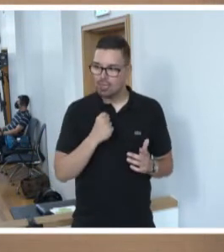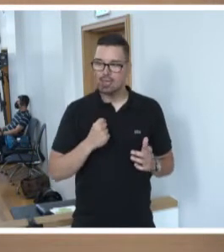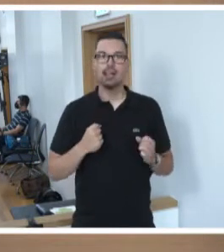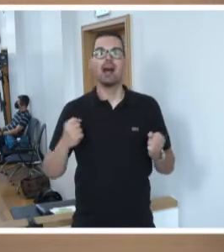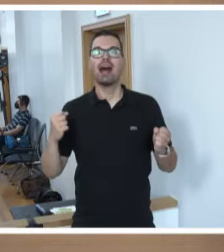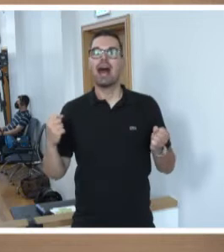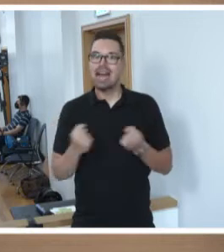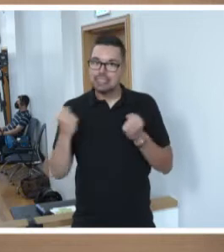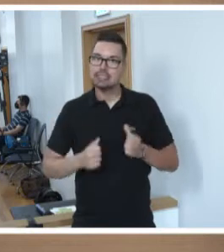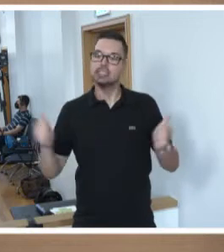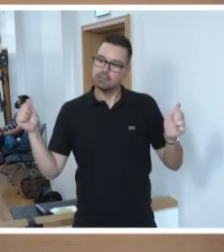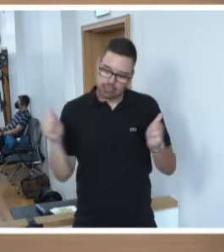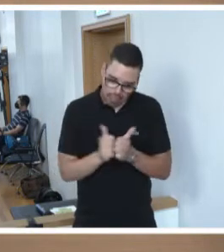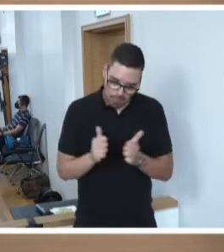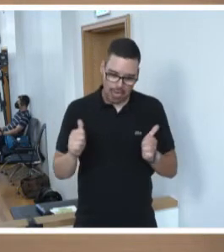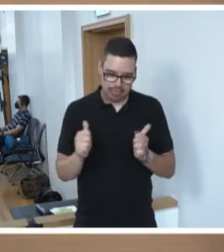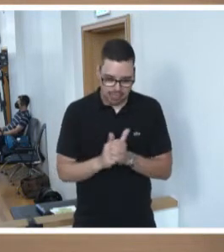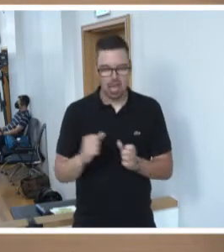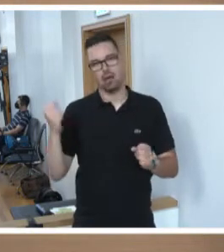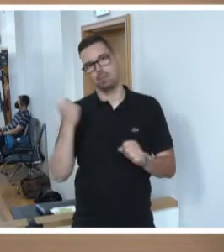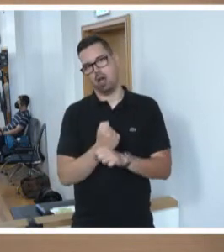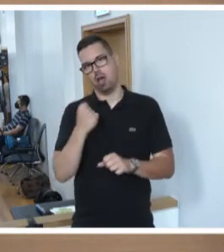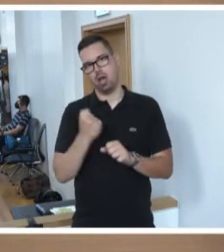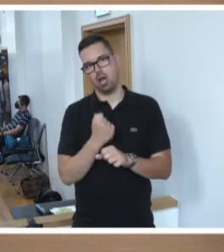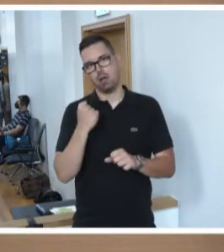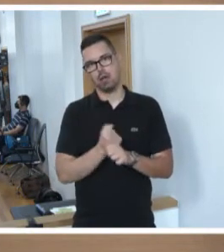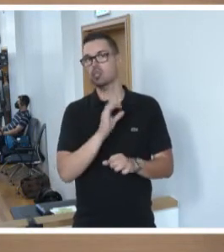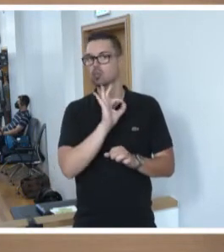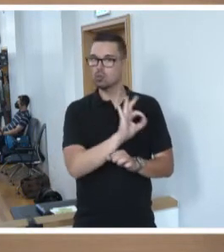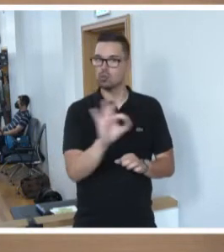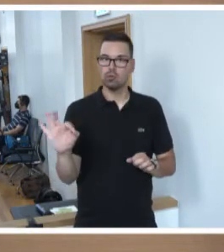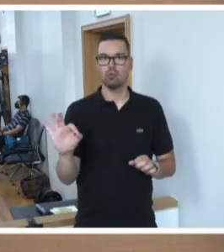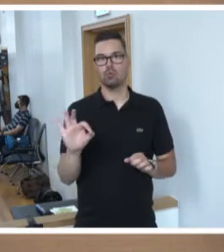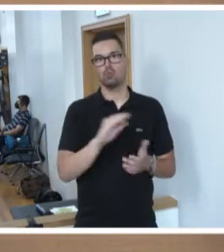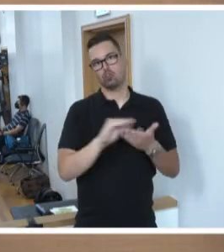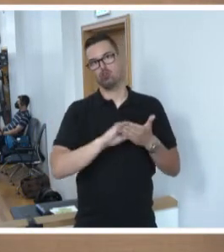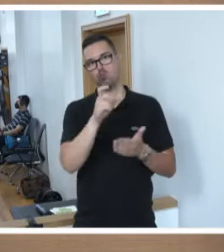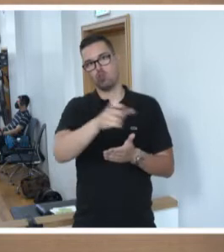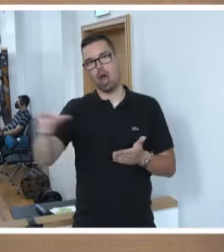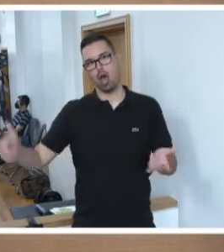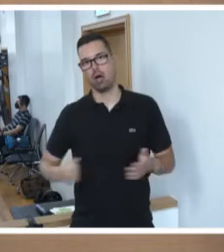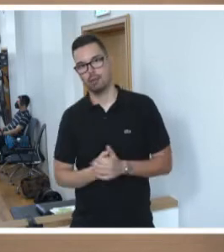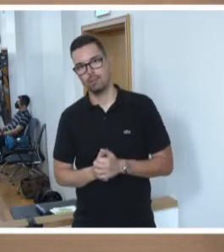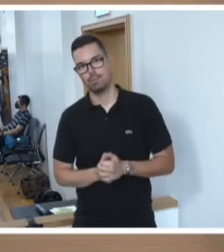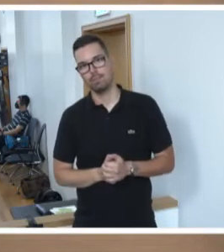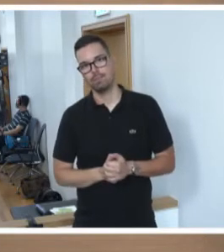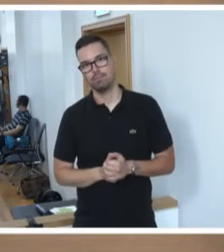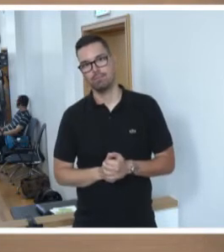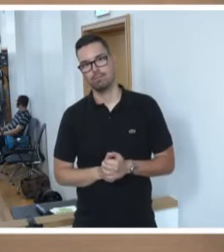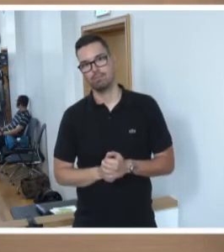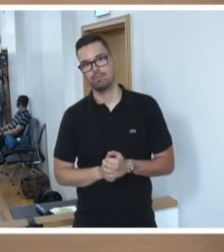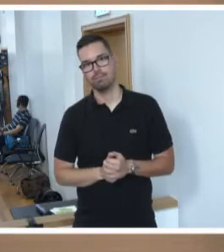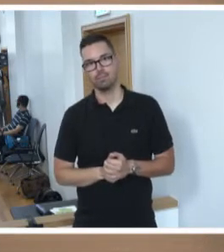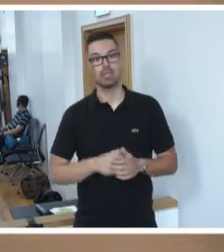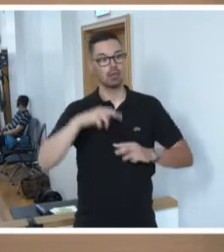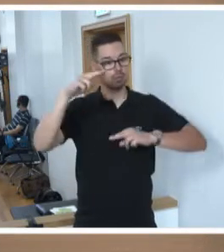aktive, gemeinsame Arbeit an den Problemen der Schülerinnen und Schüler. Und die verschiedenen Blickwinkel der unterschiedlichen